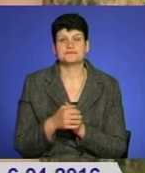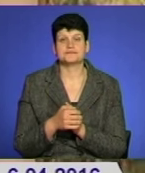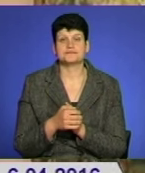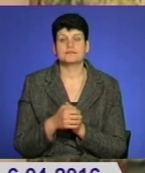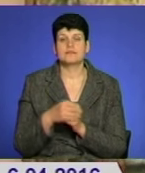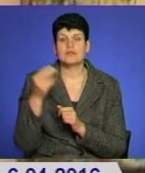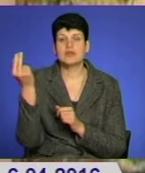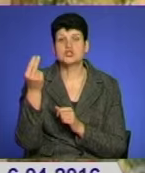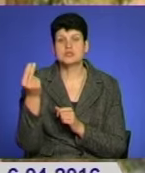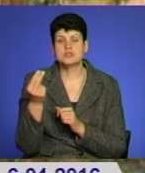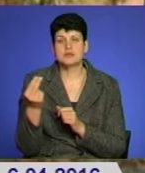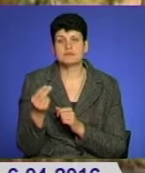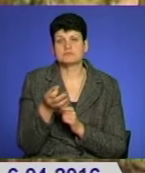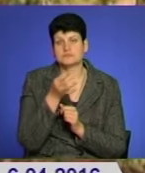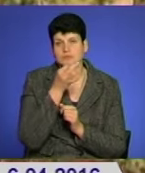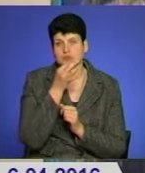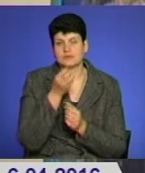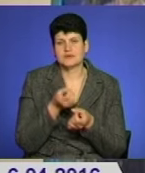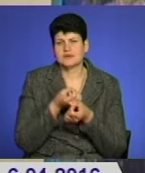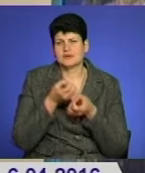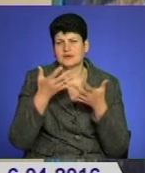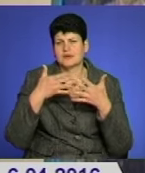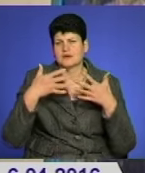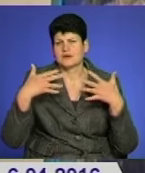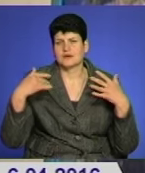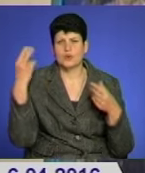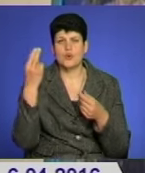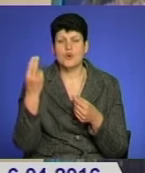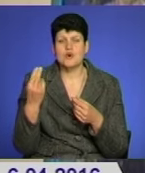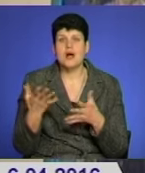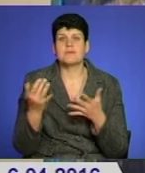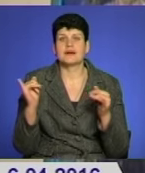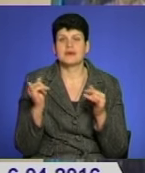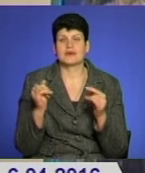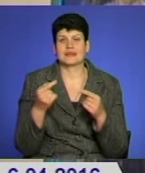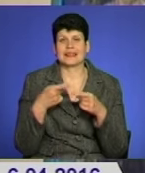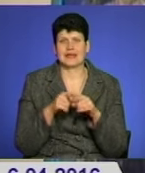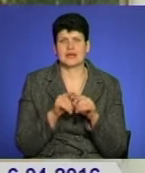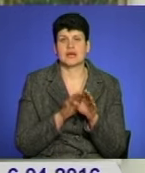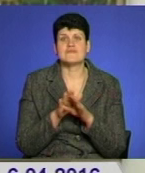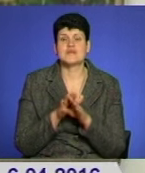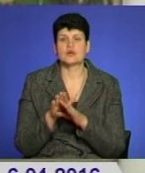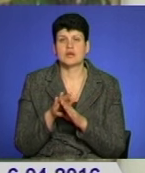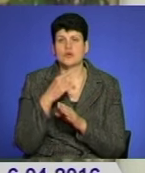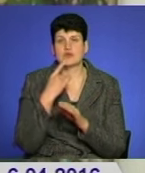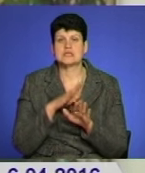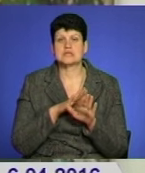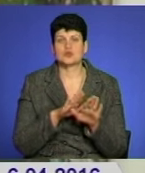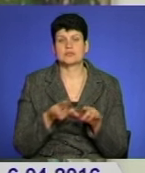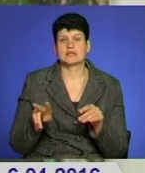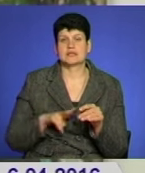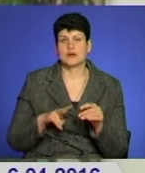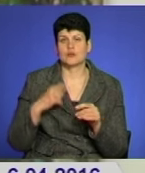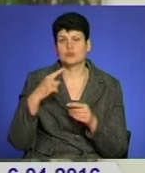Живопис Анатолія Рудницького приваблює як яскравою палітрою кольорів, так і нестандартною технікою виконання, каже заступник директора